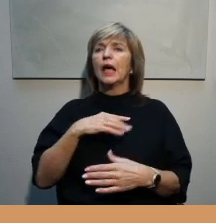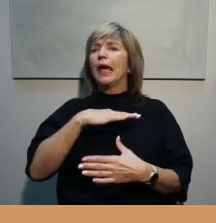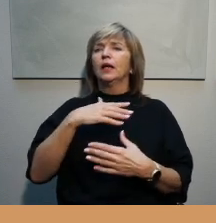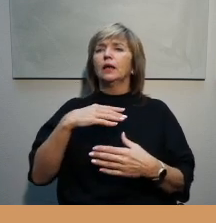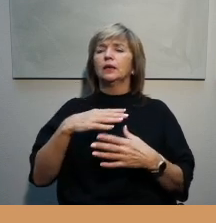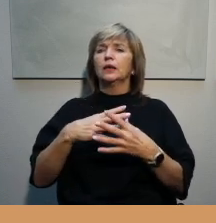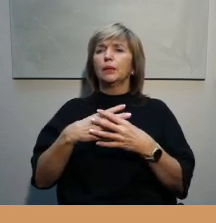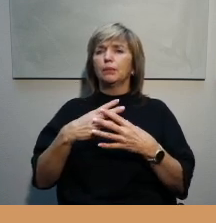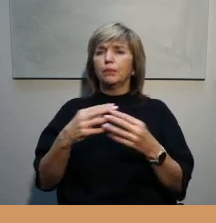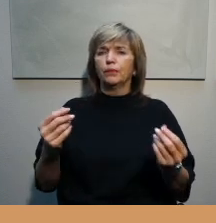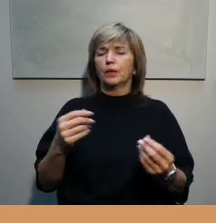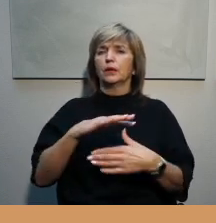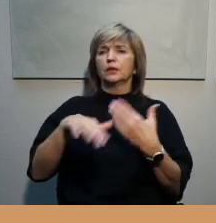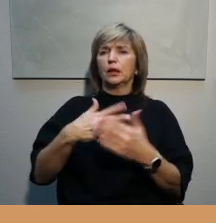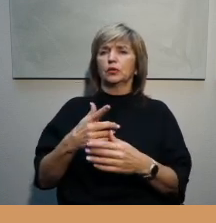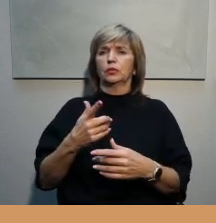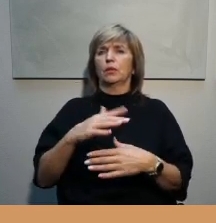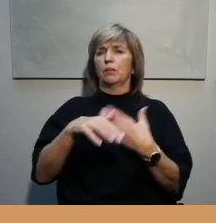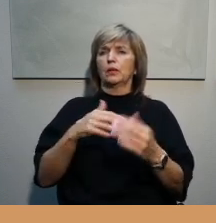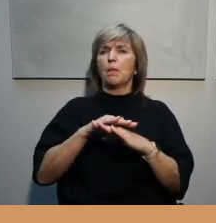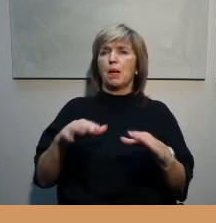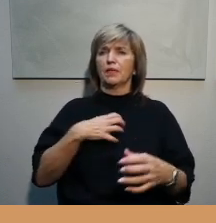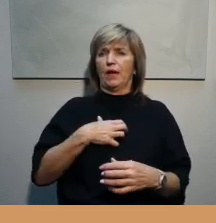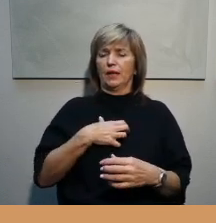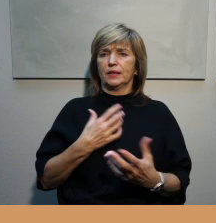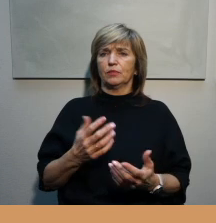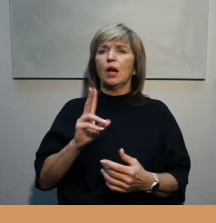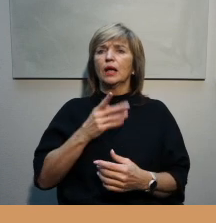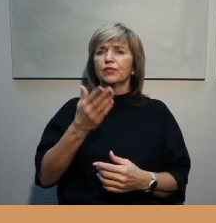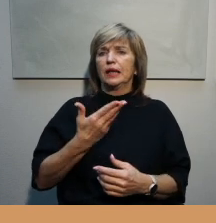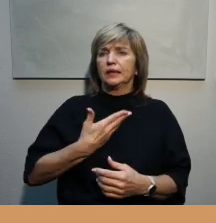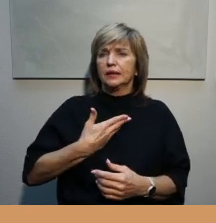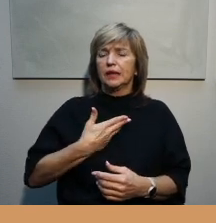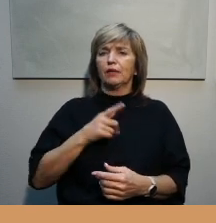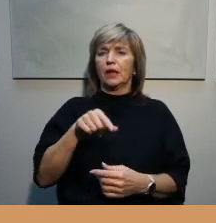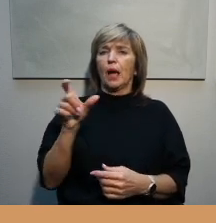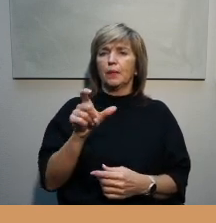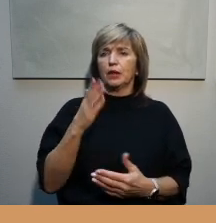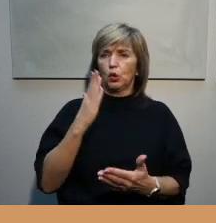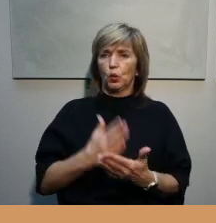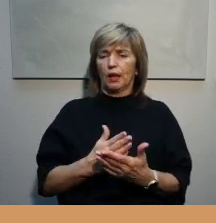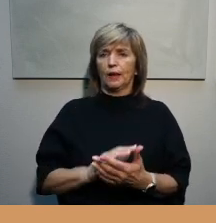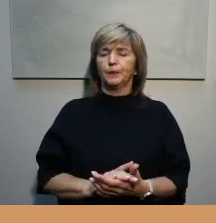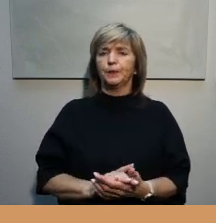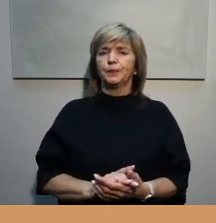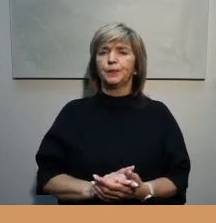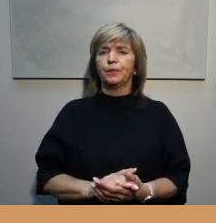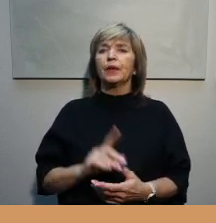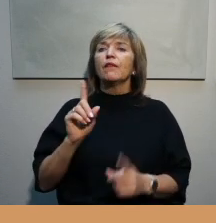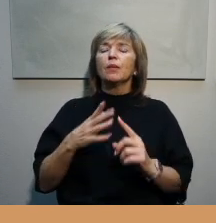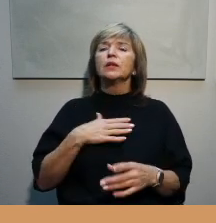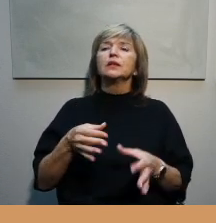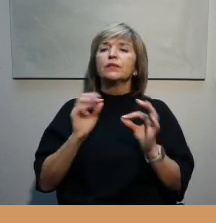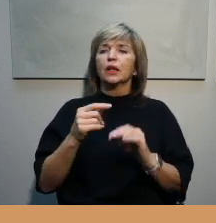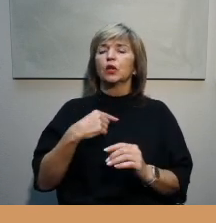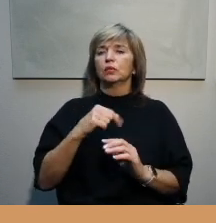izjukušās, neapmierinātās, izšķobījušās pamatvajadzības, kas viņa dzīvē tobrīd notika. Vienmēr ir svarīgi